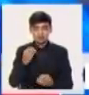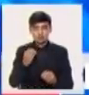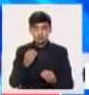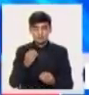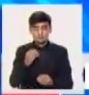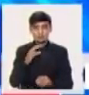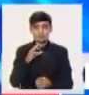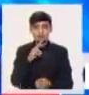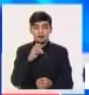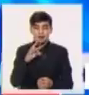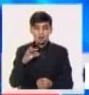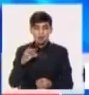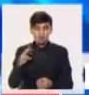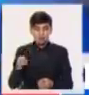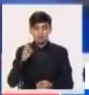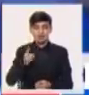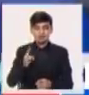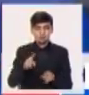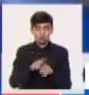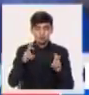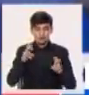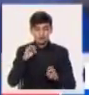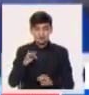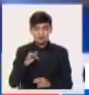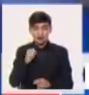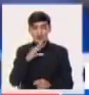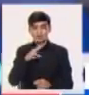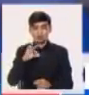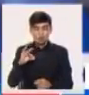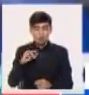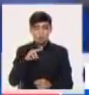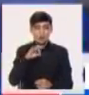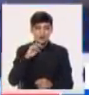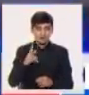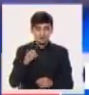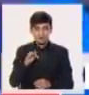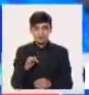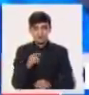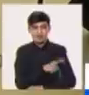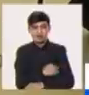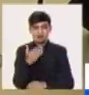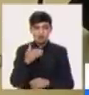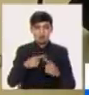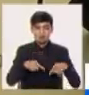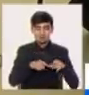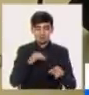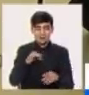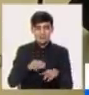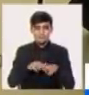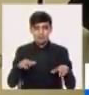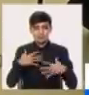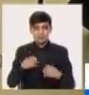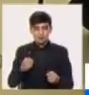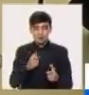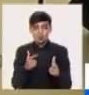по поводу коронатакси с привлечением сил автопарков, автотранспорта, немедицинских организаций. В Минздраве подготовят